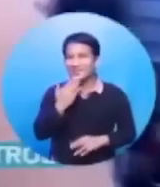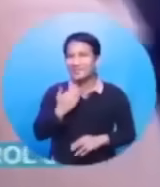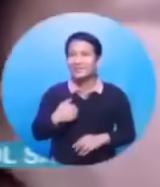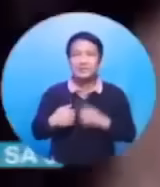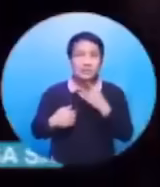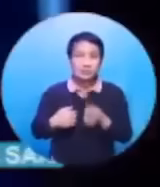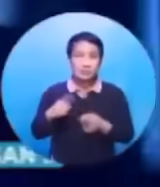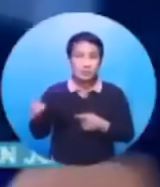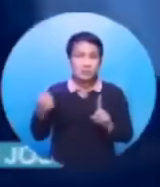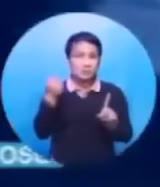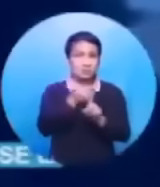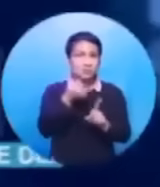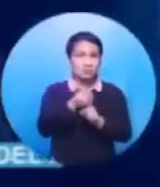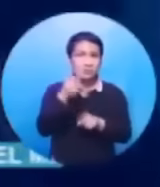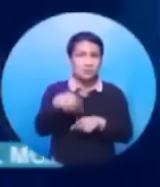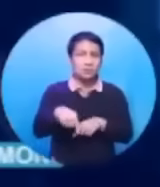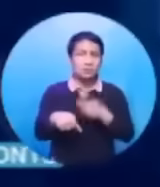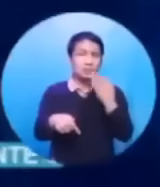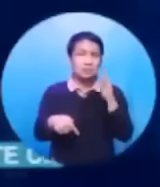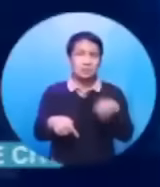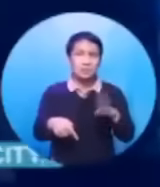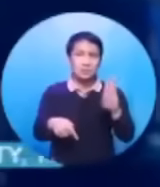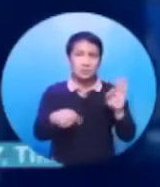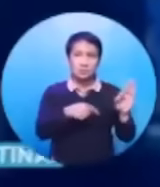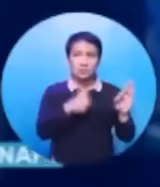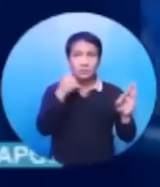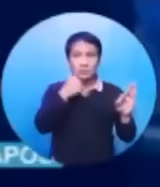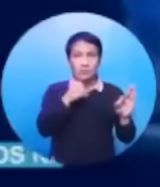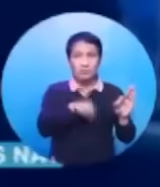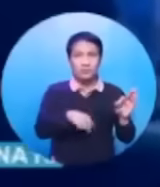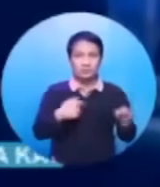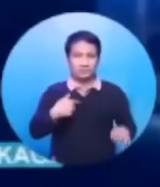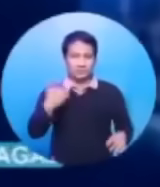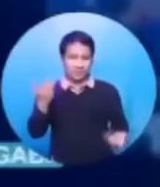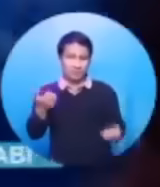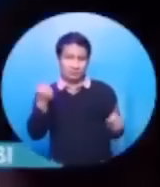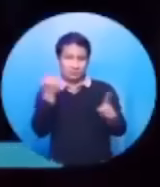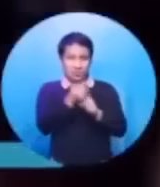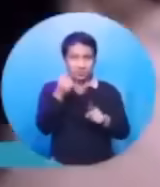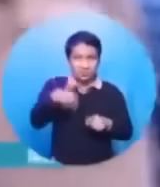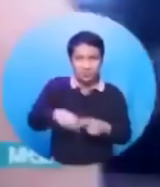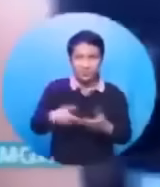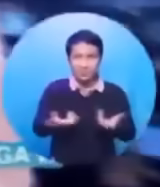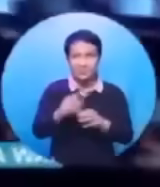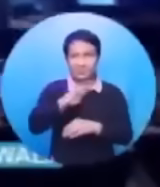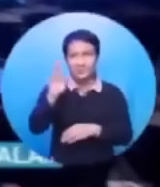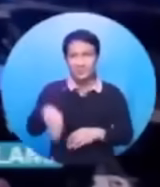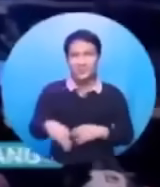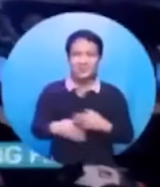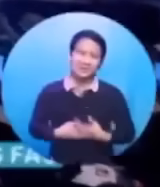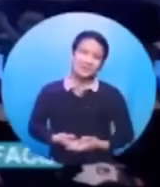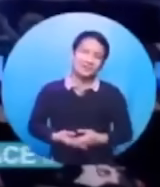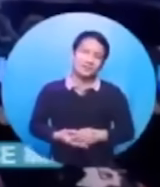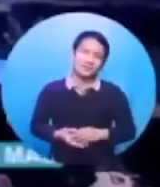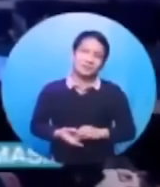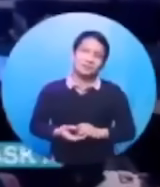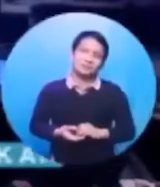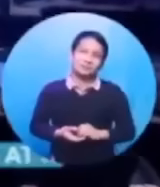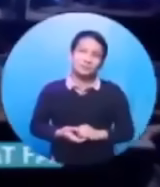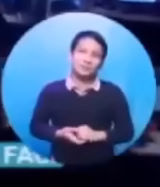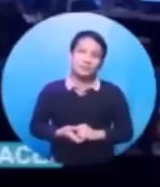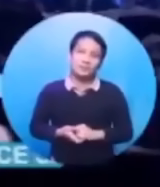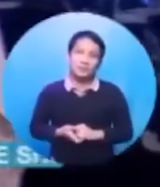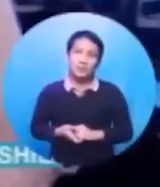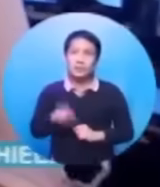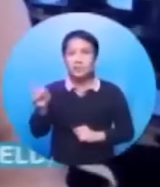Depp's punch is bad. Pakulong ang boyfriend ng babae niya. Nako, baka masakta ko yan dito sa Manila. Ayan. And sabi ni